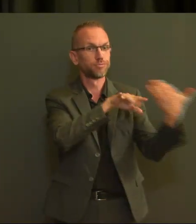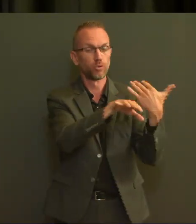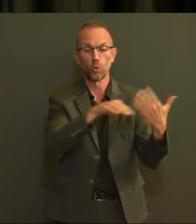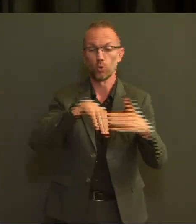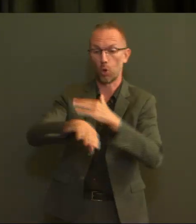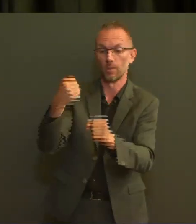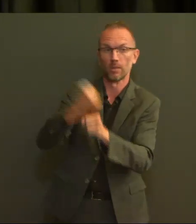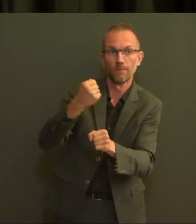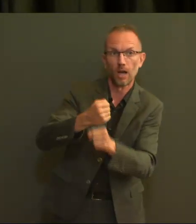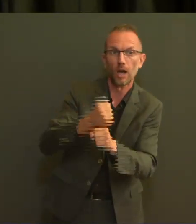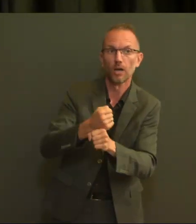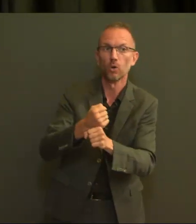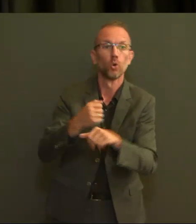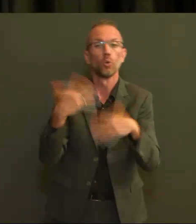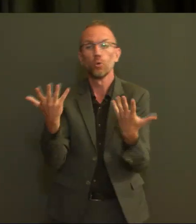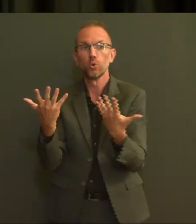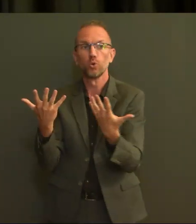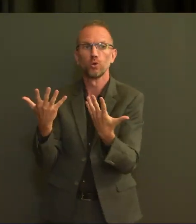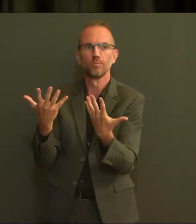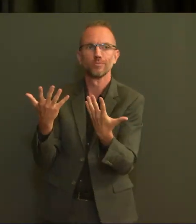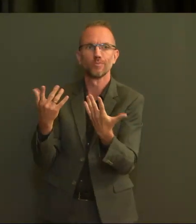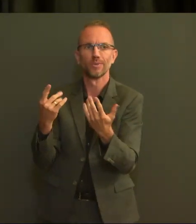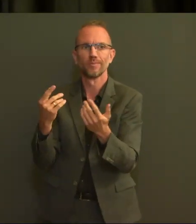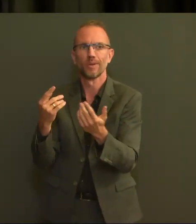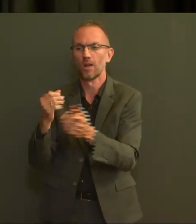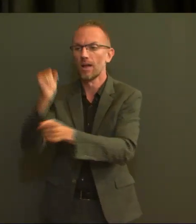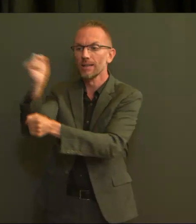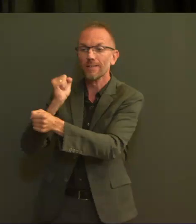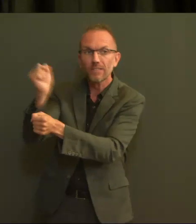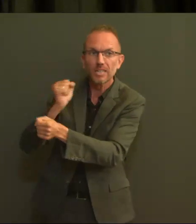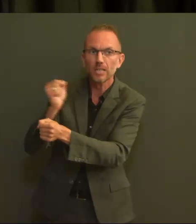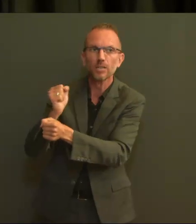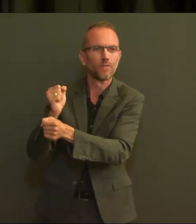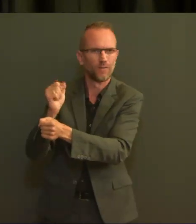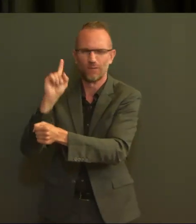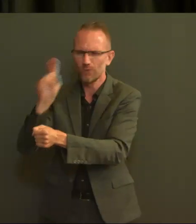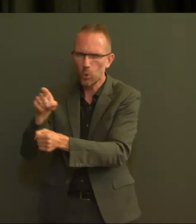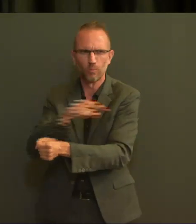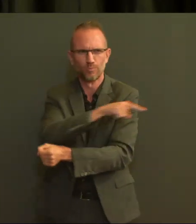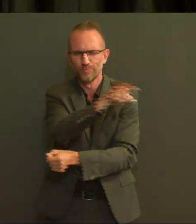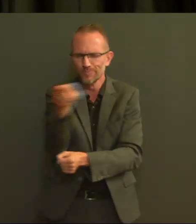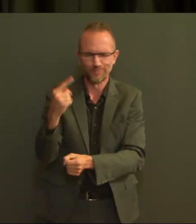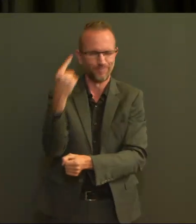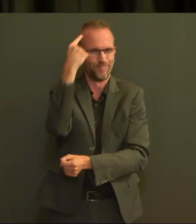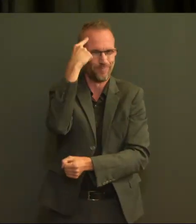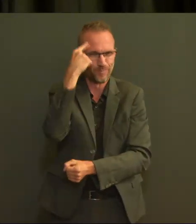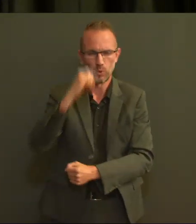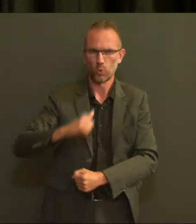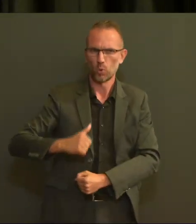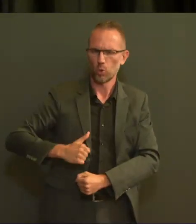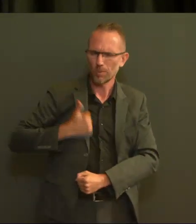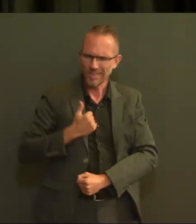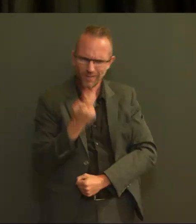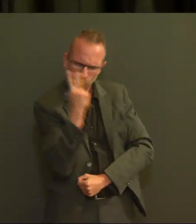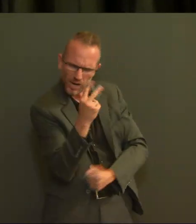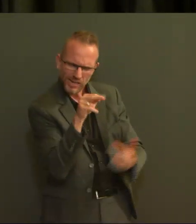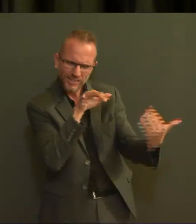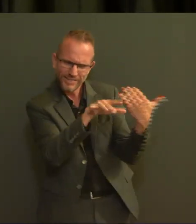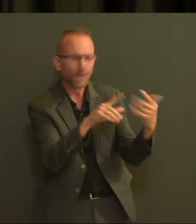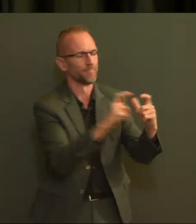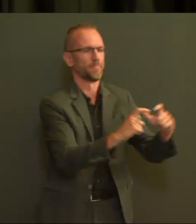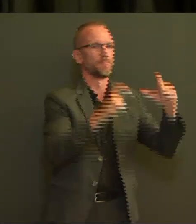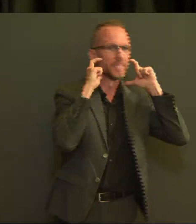Autre point important que nous voulions aborder aujourd'hui, durant la période mars, avril, mai, juin, de nombreuses festivités n'ont pu